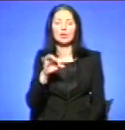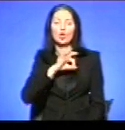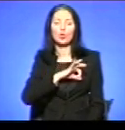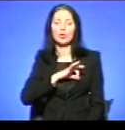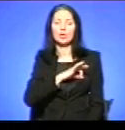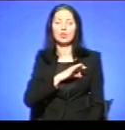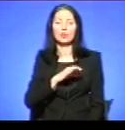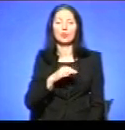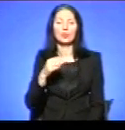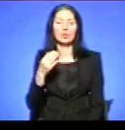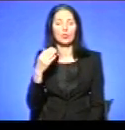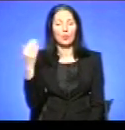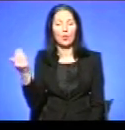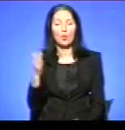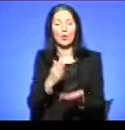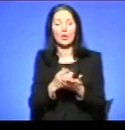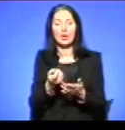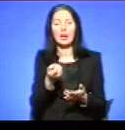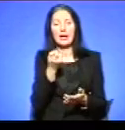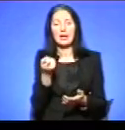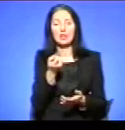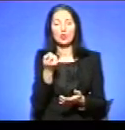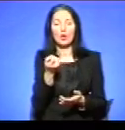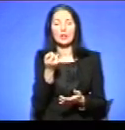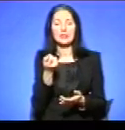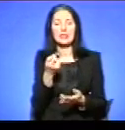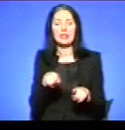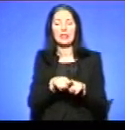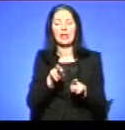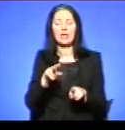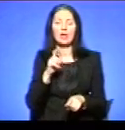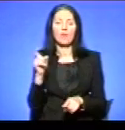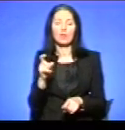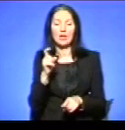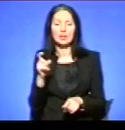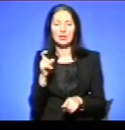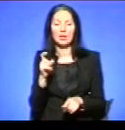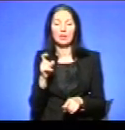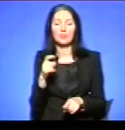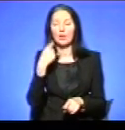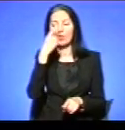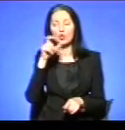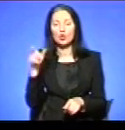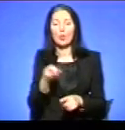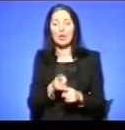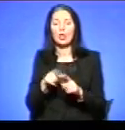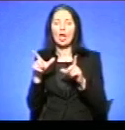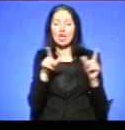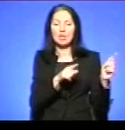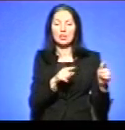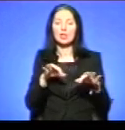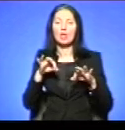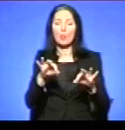зору є деякі нюанси, так як власники, користувачі, називаємо так, особи, які пересуваються на автомобілях